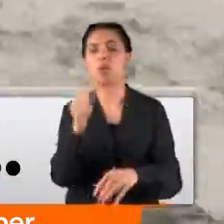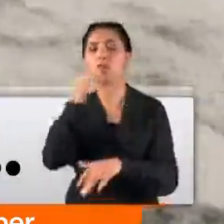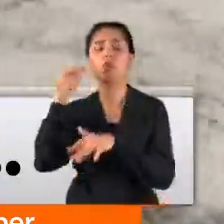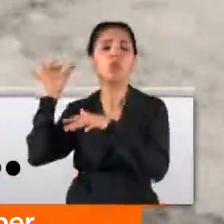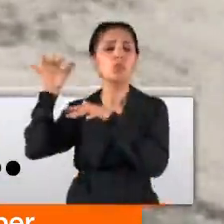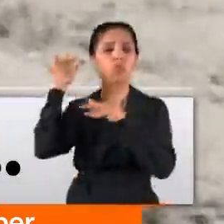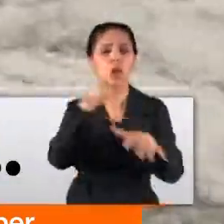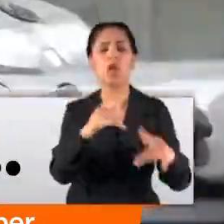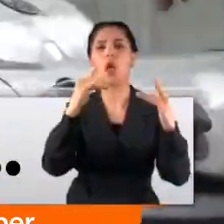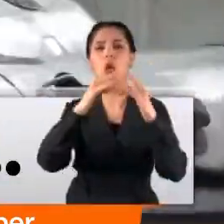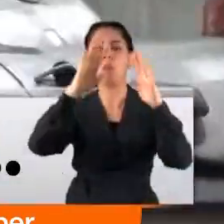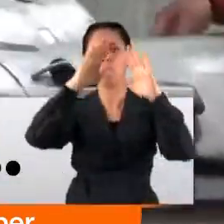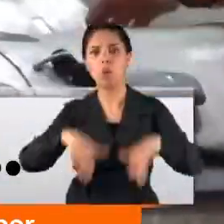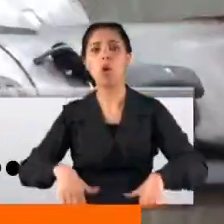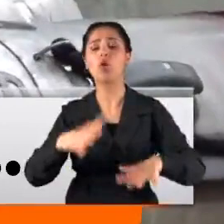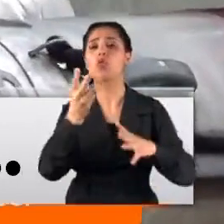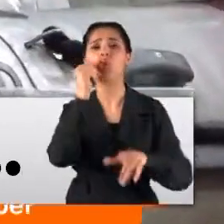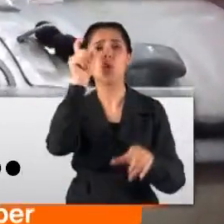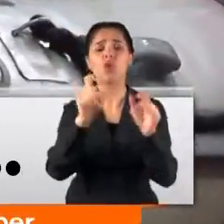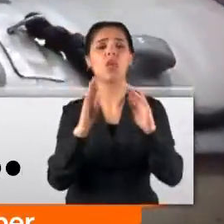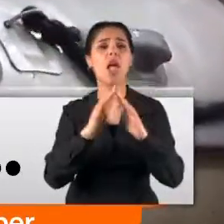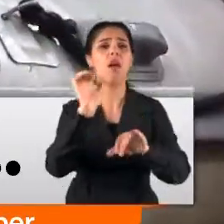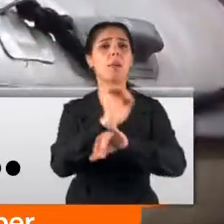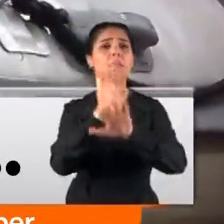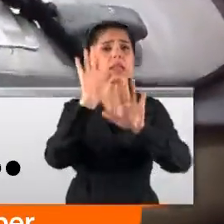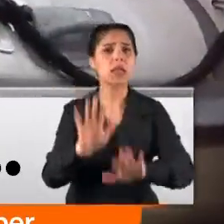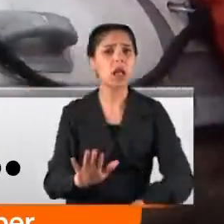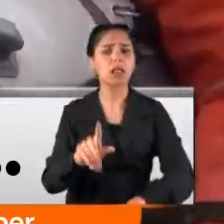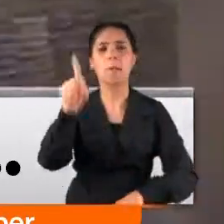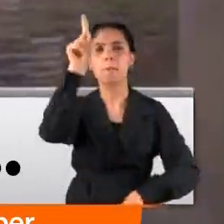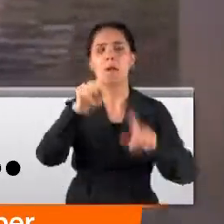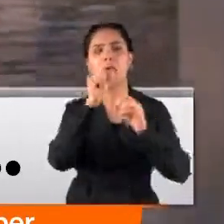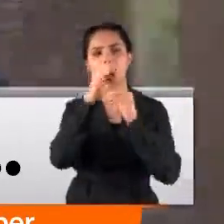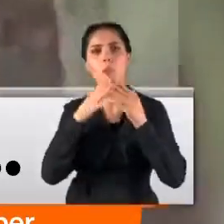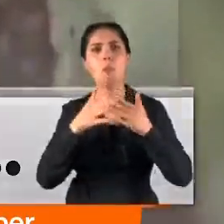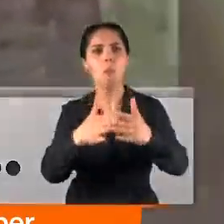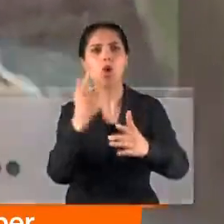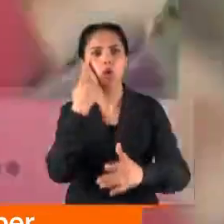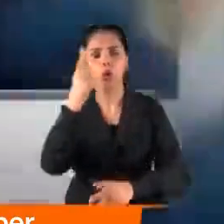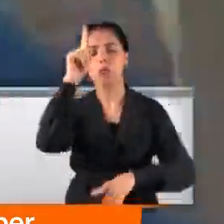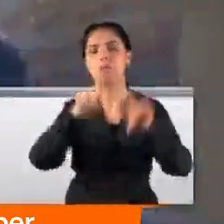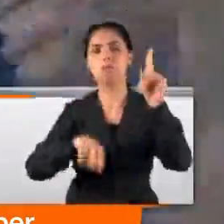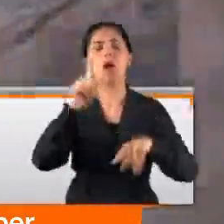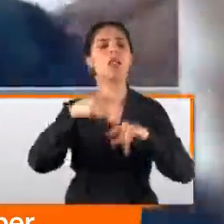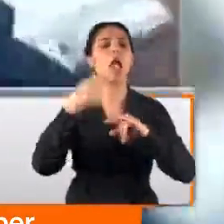köprüler yıkıldı, yüzlerce kişi evlerinde mahsur kaldı. Kimi botlarla, kimi helikopterle kurtarıldı.